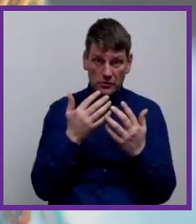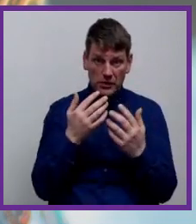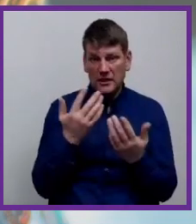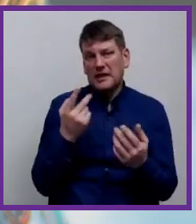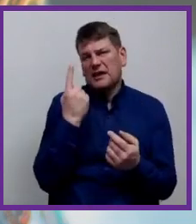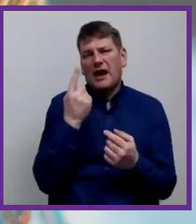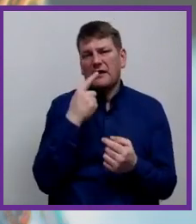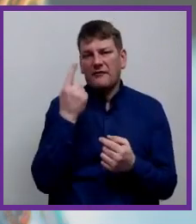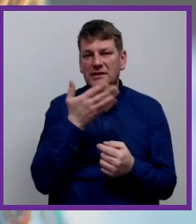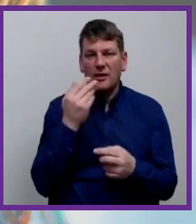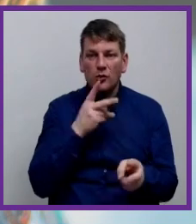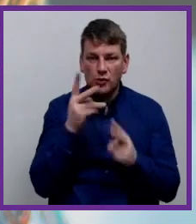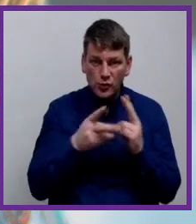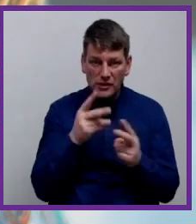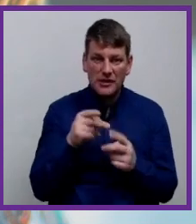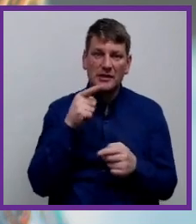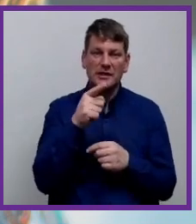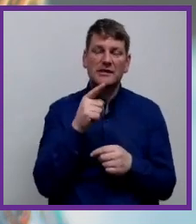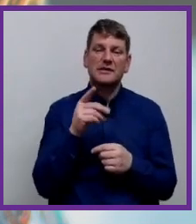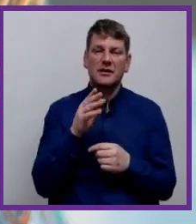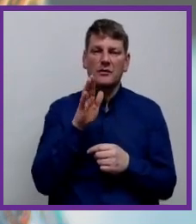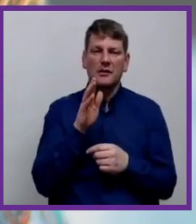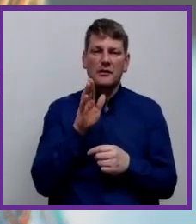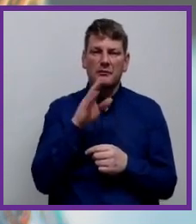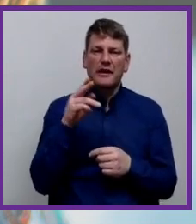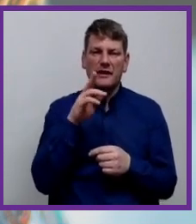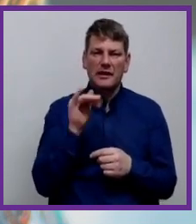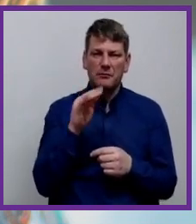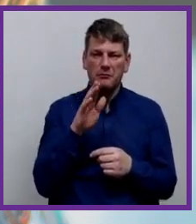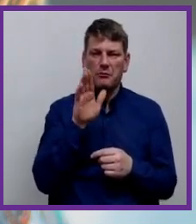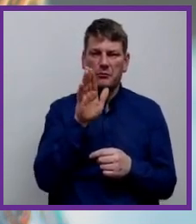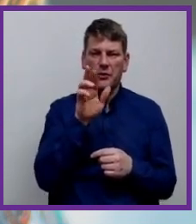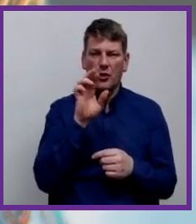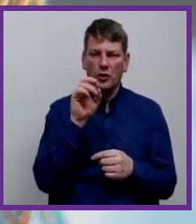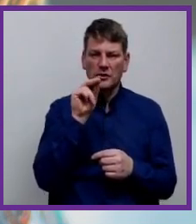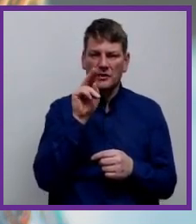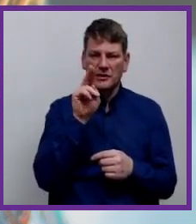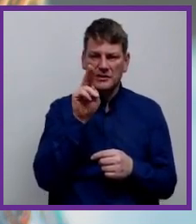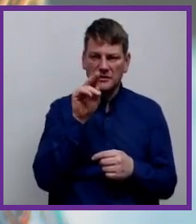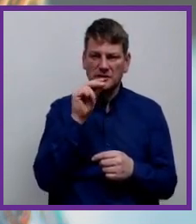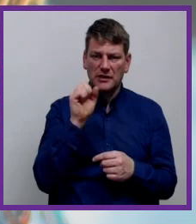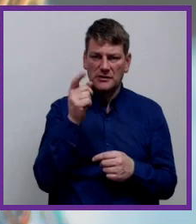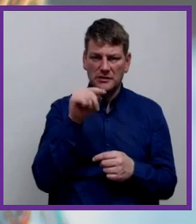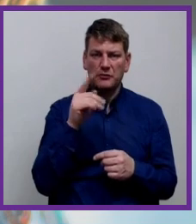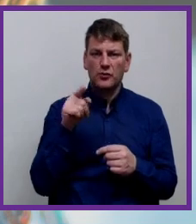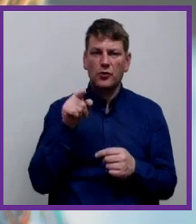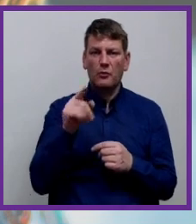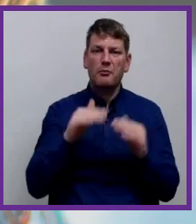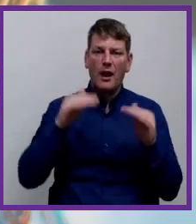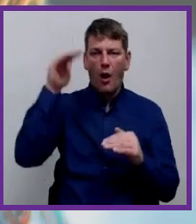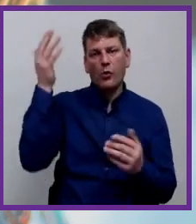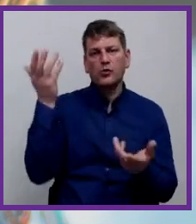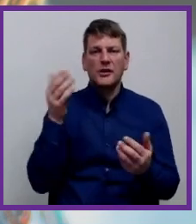neviens. Ja kā tas atzumē tās Benins bronzes, nu tas vienkārši, nu tur ir pieaugušais, viņš var pēc tam redzēt